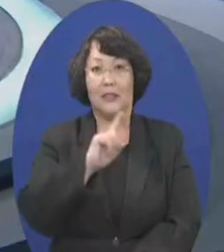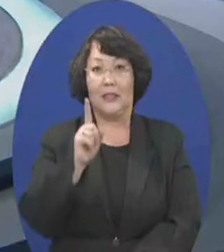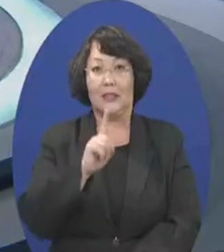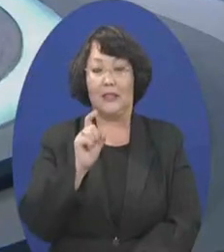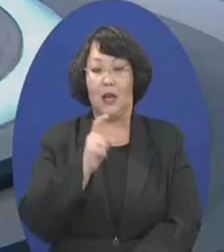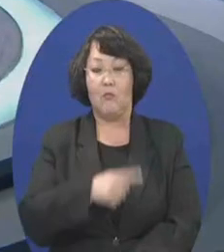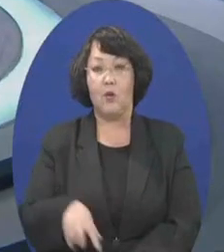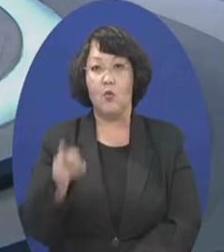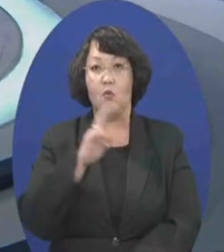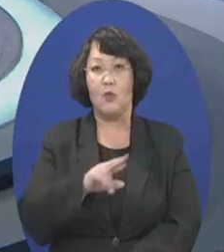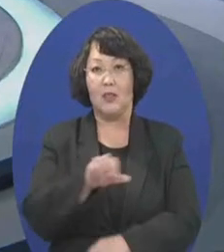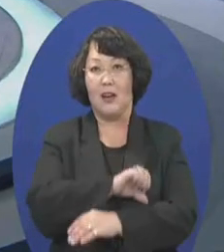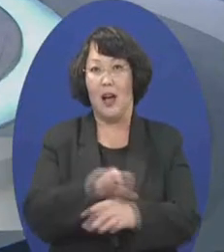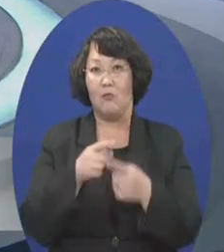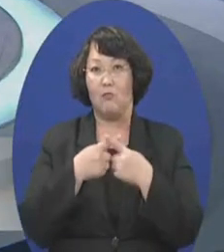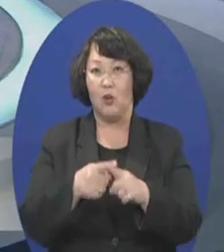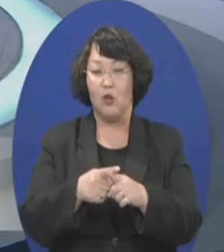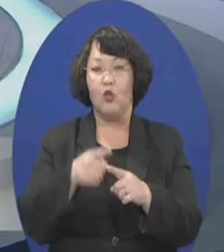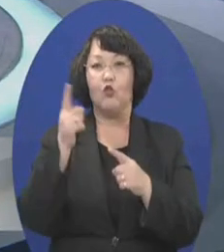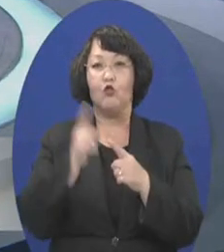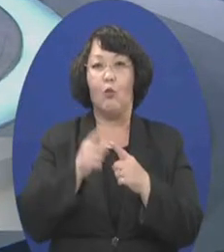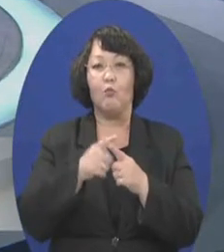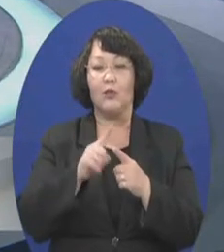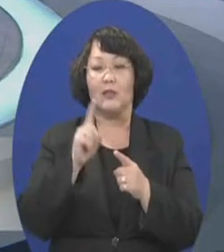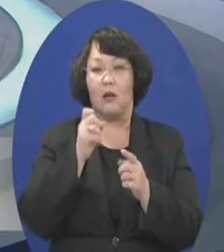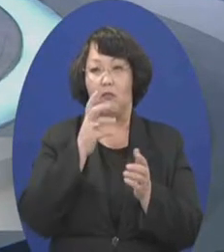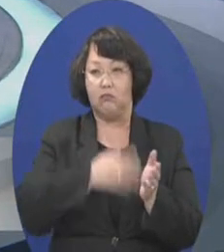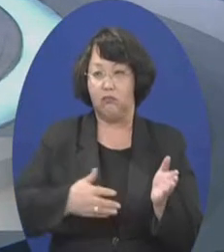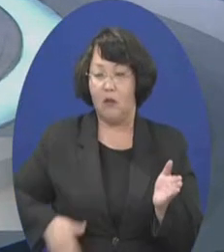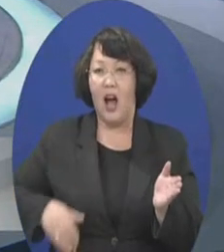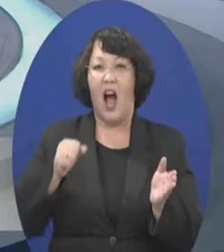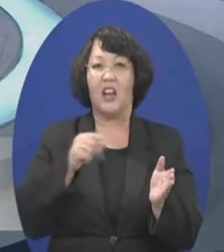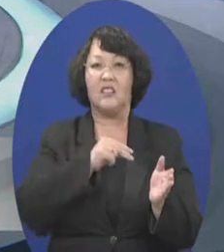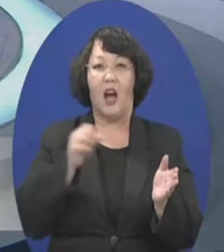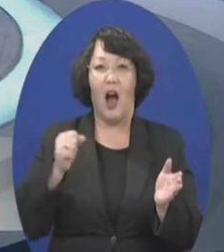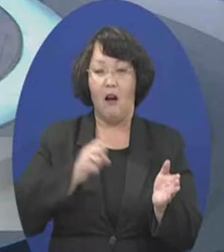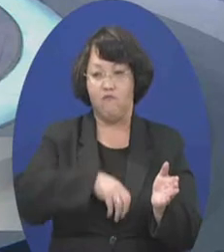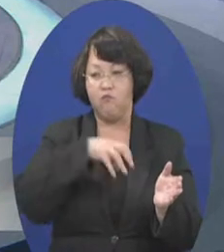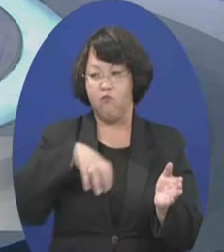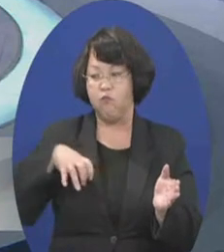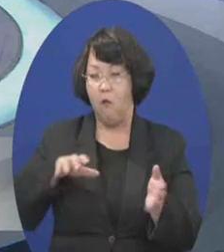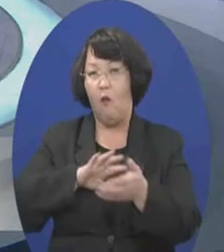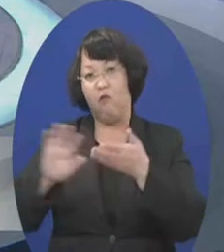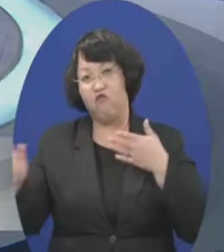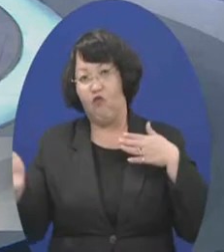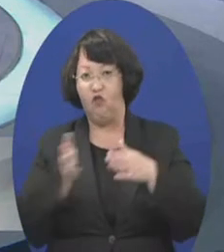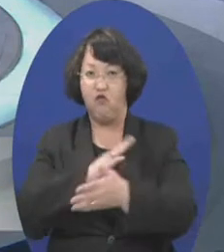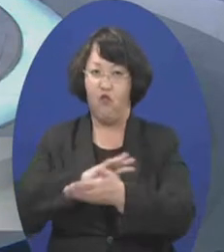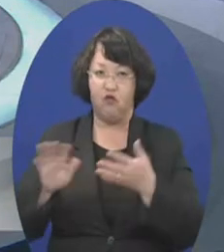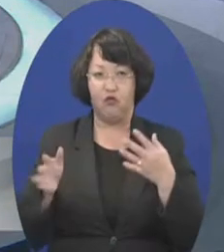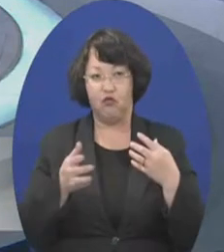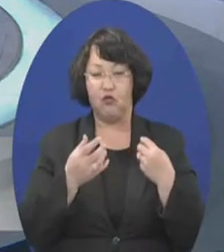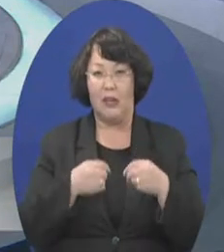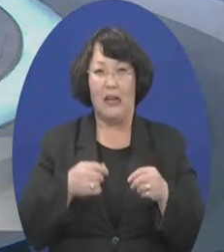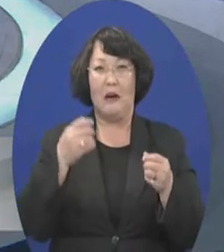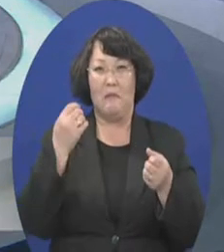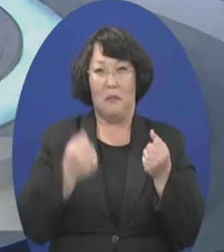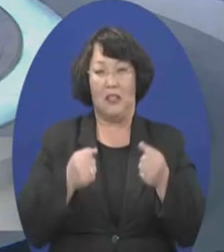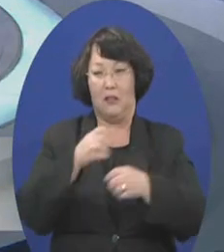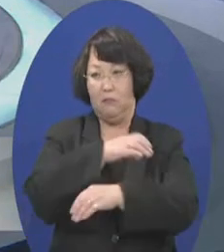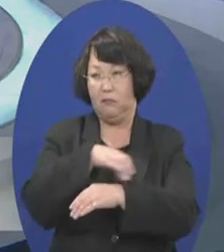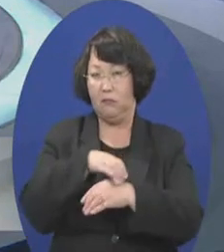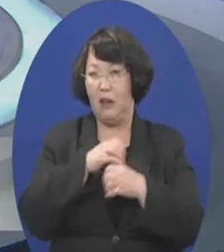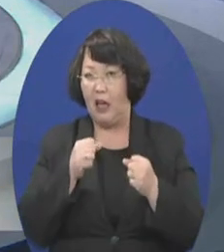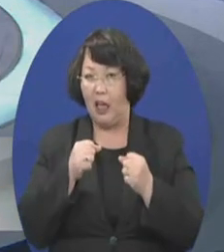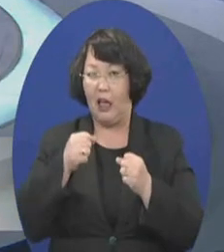Үүдийн бомтоор төмөр замын ачаа тээвэр хэвийн нэвтэрч байна. Харин авто замын тээврийг энэ сарын 13-нд Ирээн хотын талаас бүрэн зогсоолсон. Энэ байдал